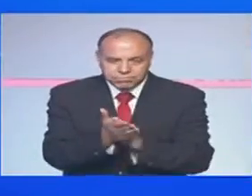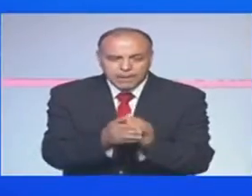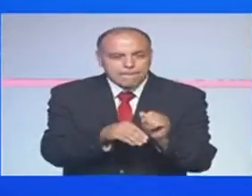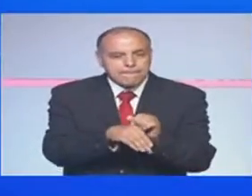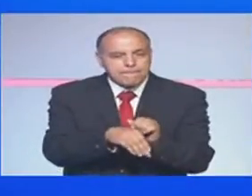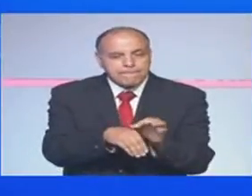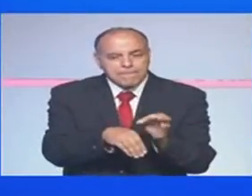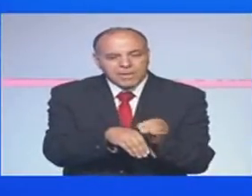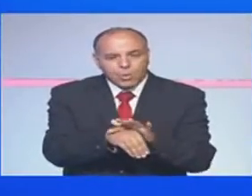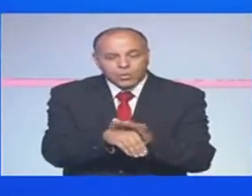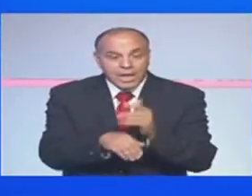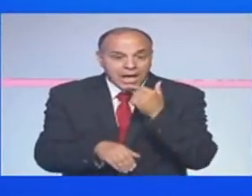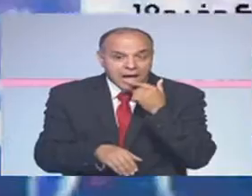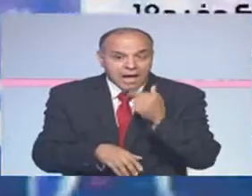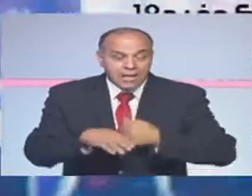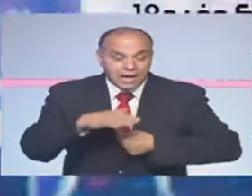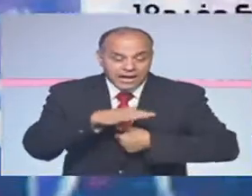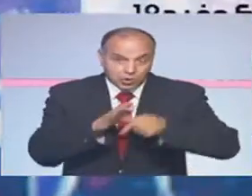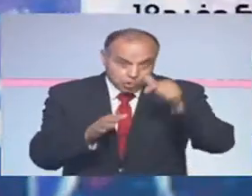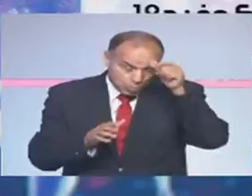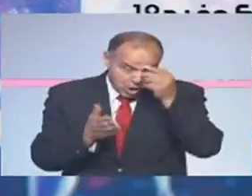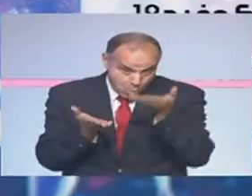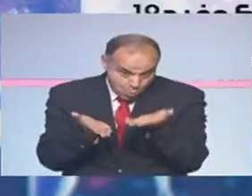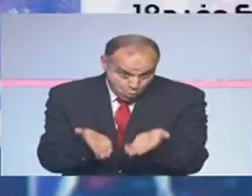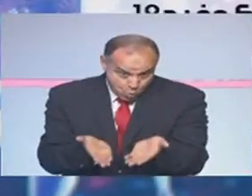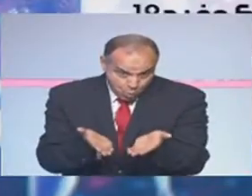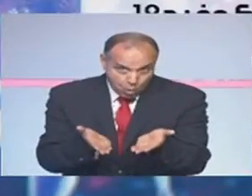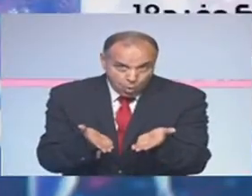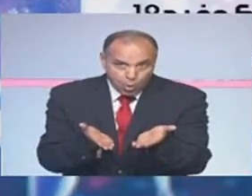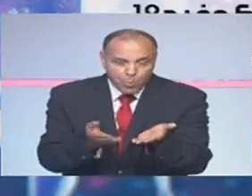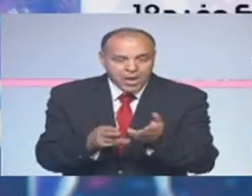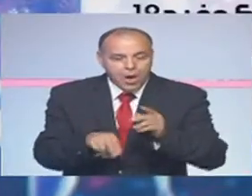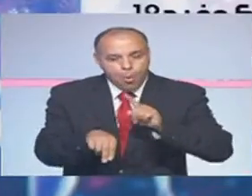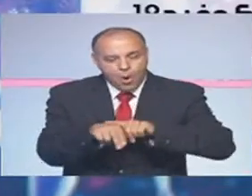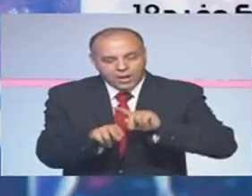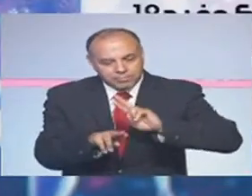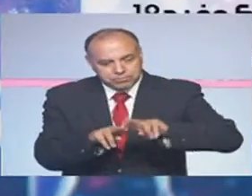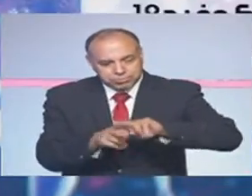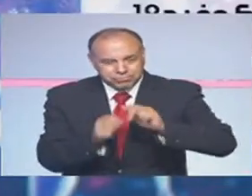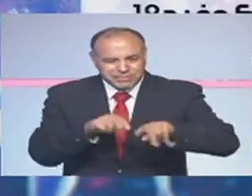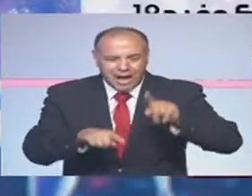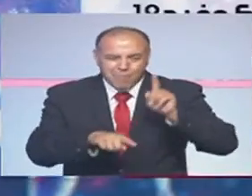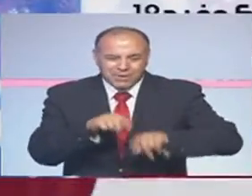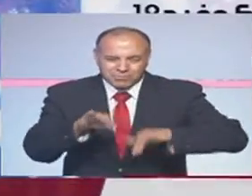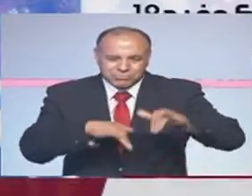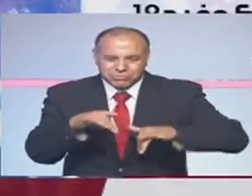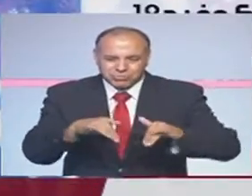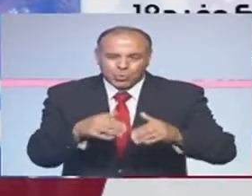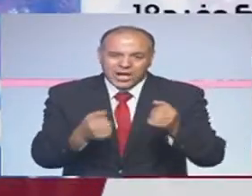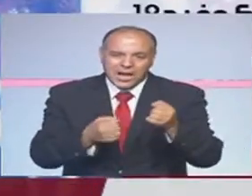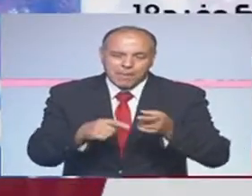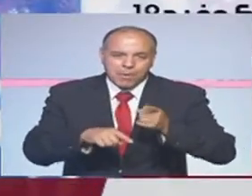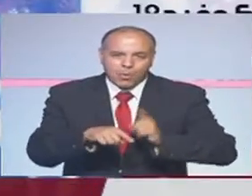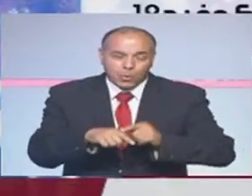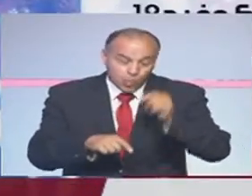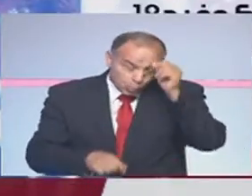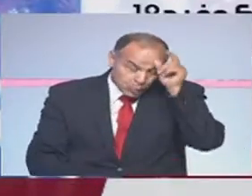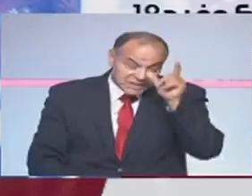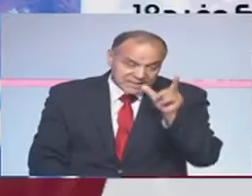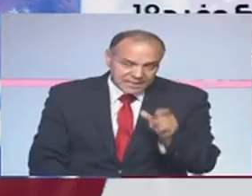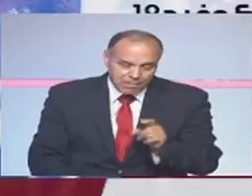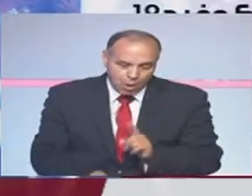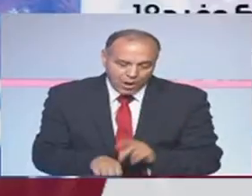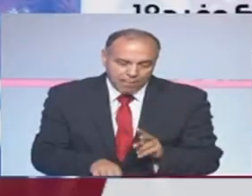الوضع الوبائي اعلنت رئاسه الجمهوريه اليوم تعديل توقيت منع حوالين الاشخاص والعربات بكامل تراب